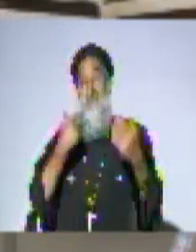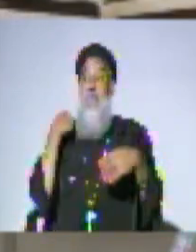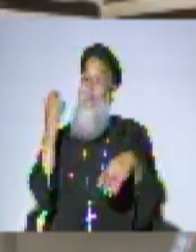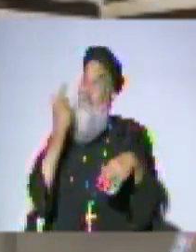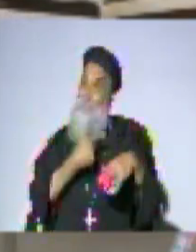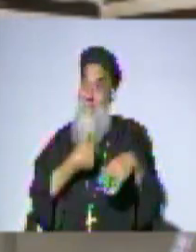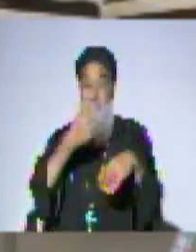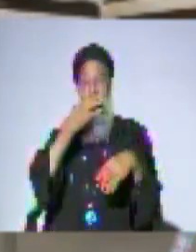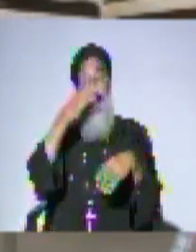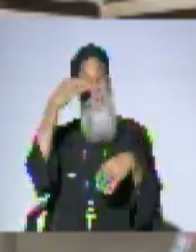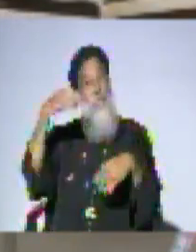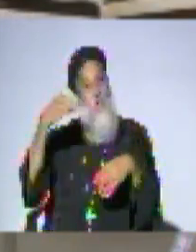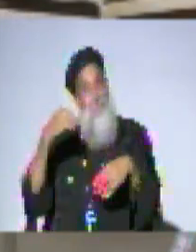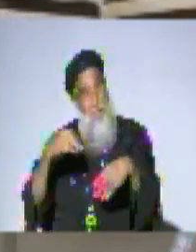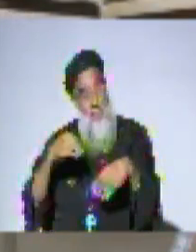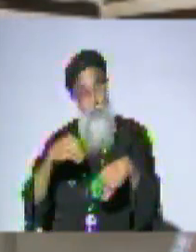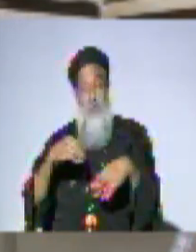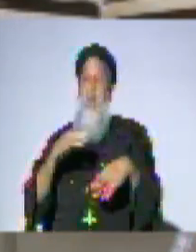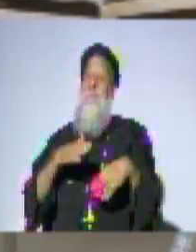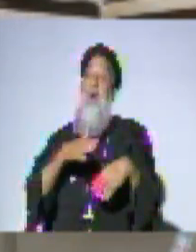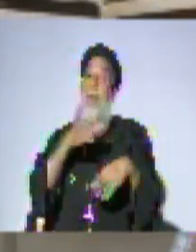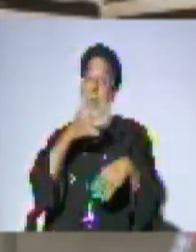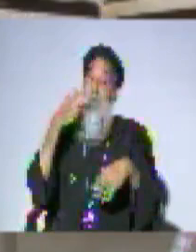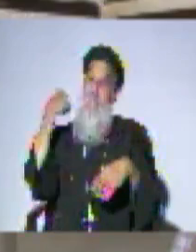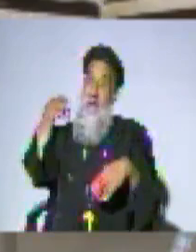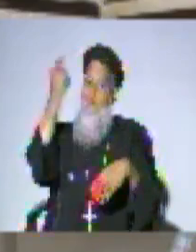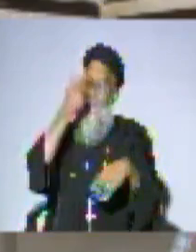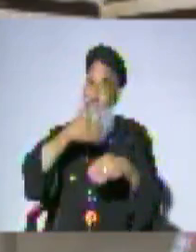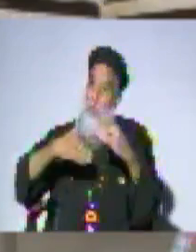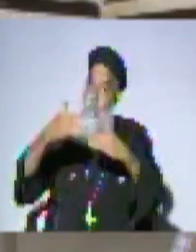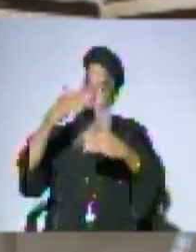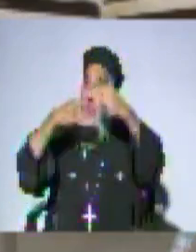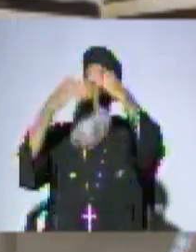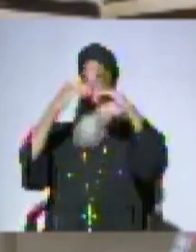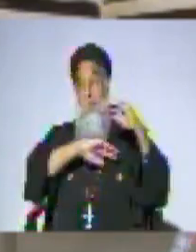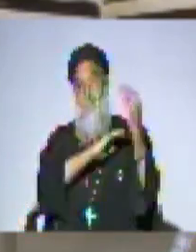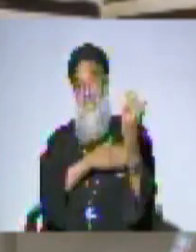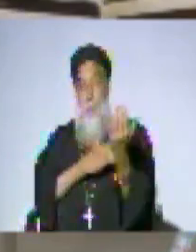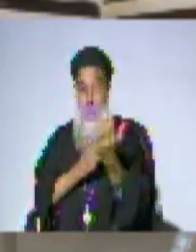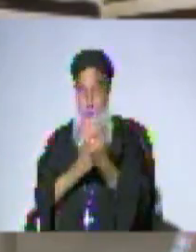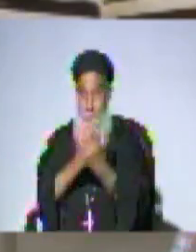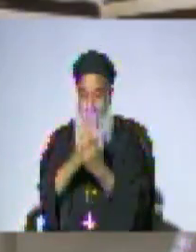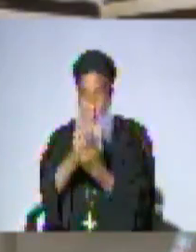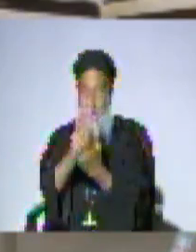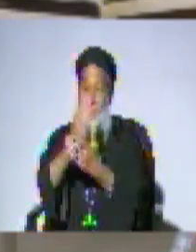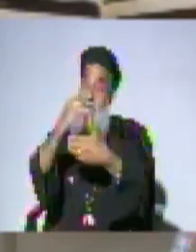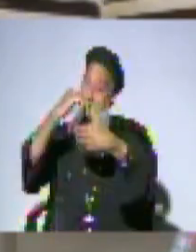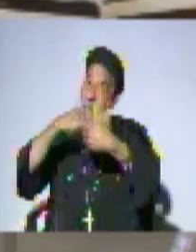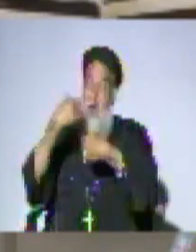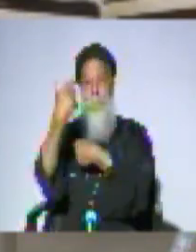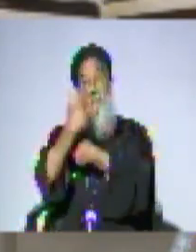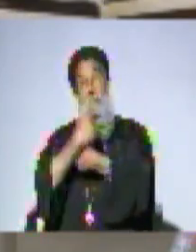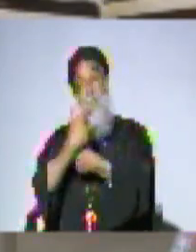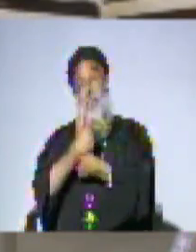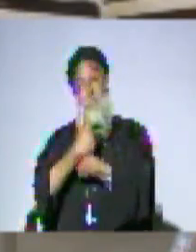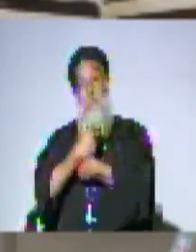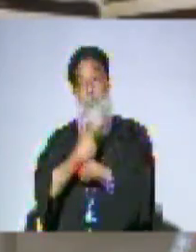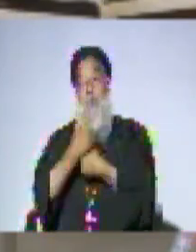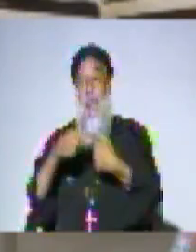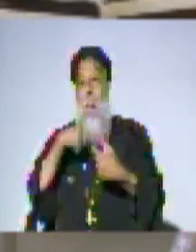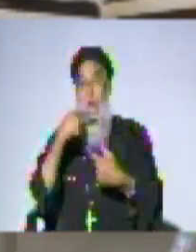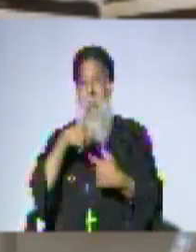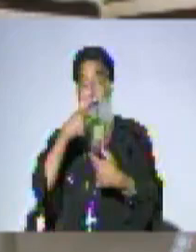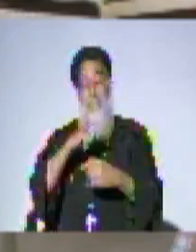وتفسير لآباء عظام يعني للإنجيل ناخد بيها، مش أي تفسير أو أي